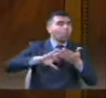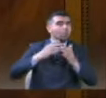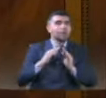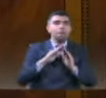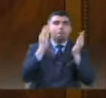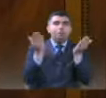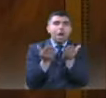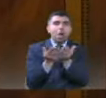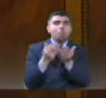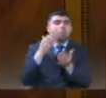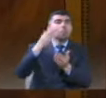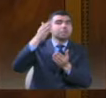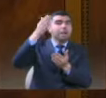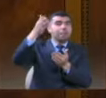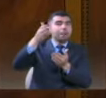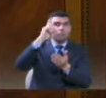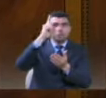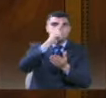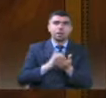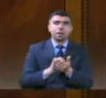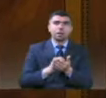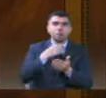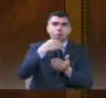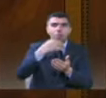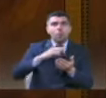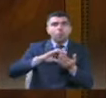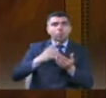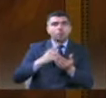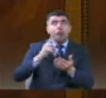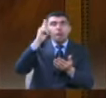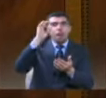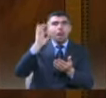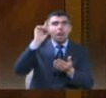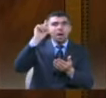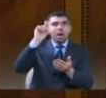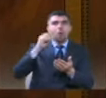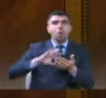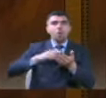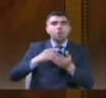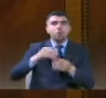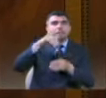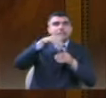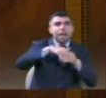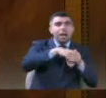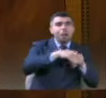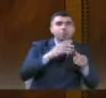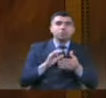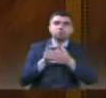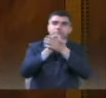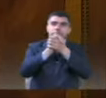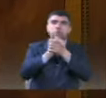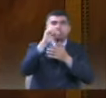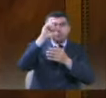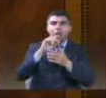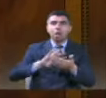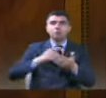في الأفق المنظور. فإذا هذا إلى زعما هدى الله الإخوان ديال المعارضة والنقابات باش نديروا يد وحدة، راه حنا ما عندناش